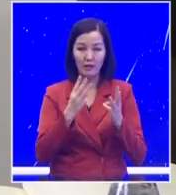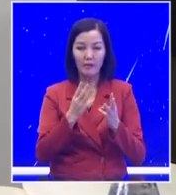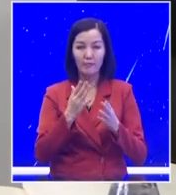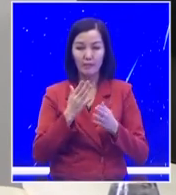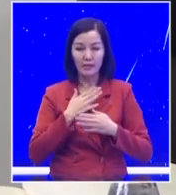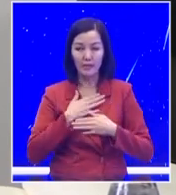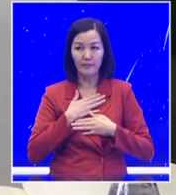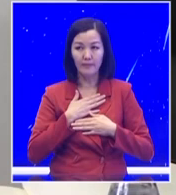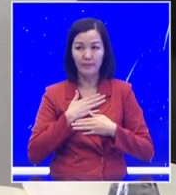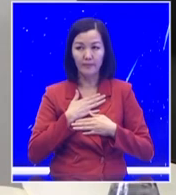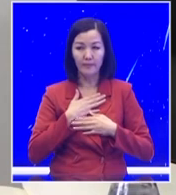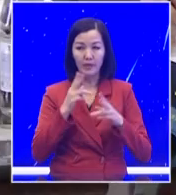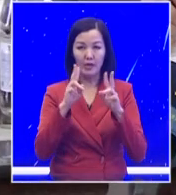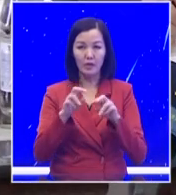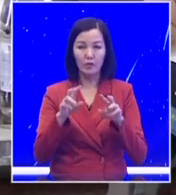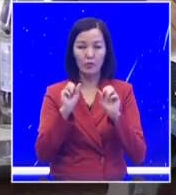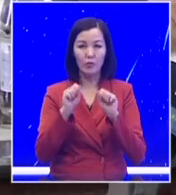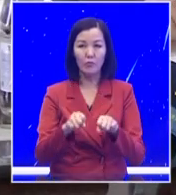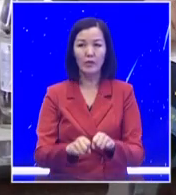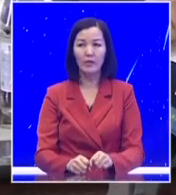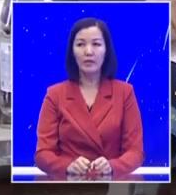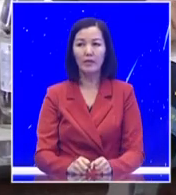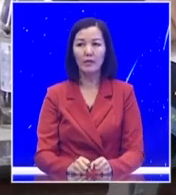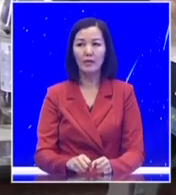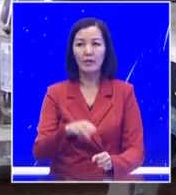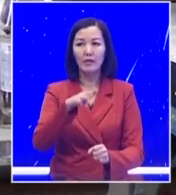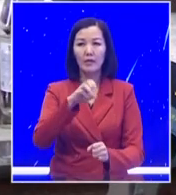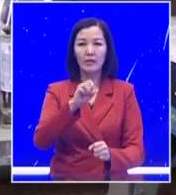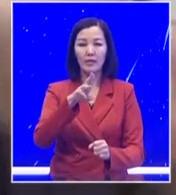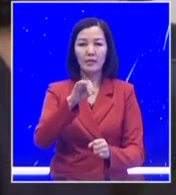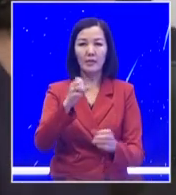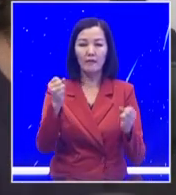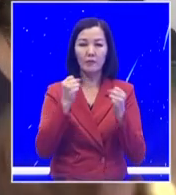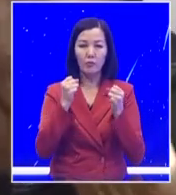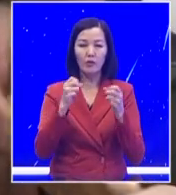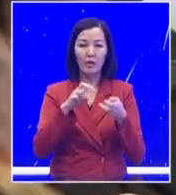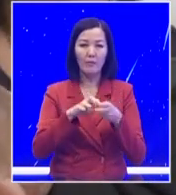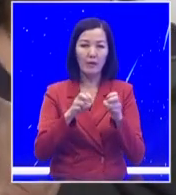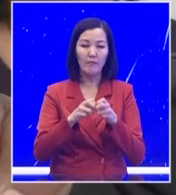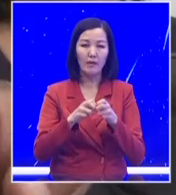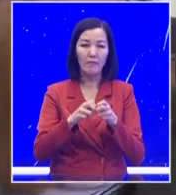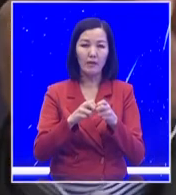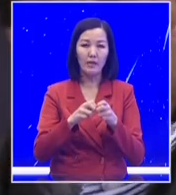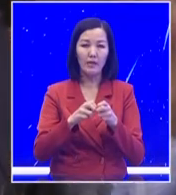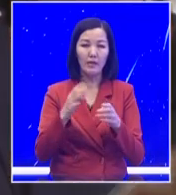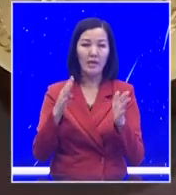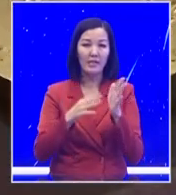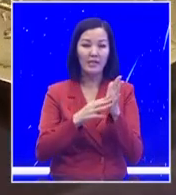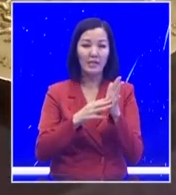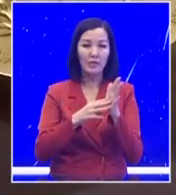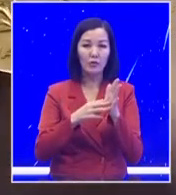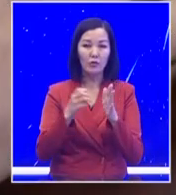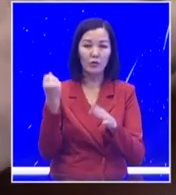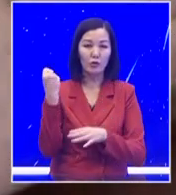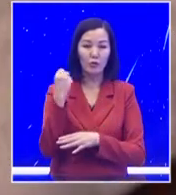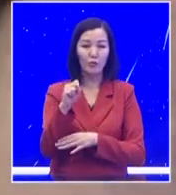біздің қарастыруға болады. Ал Әбдуәли Тастанов спорттағы мәселені айтты. Қол күрестен Азияны 8 дүркін мойындатқан шебер